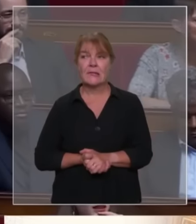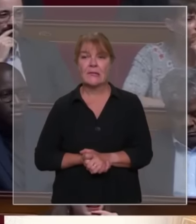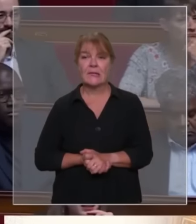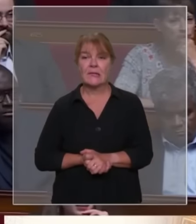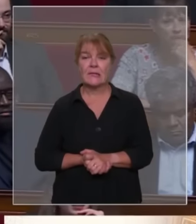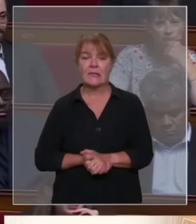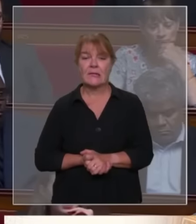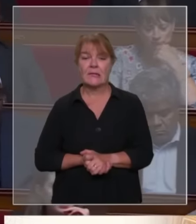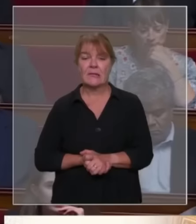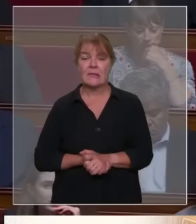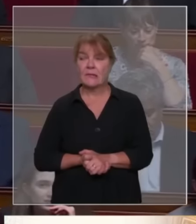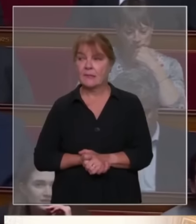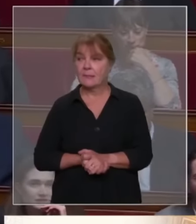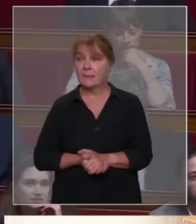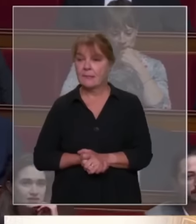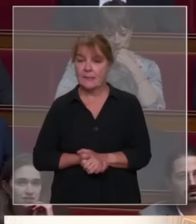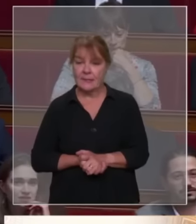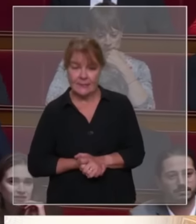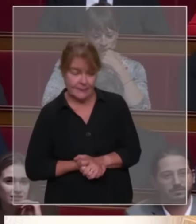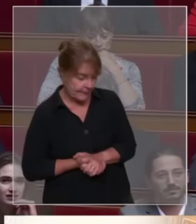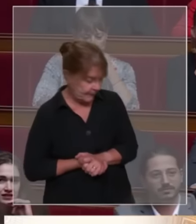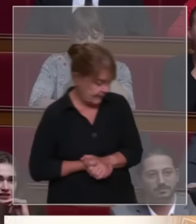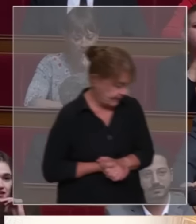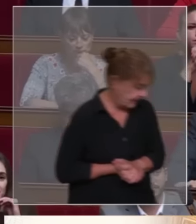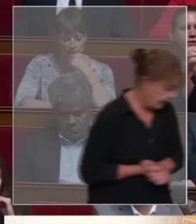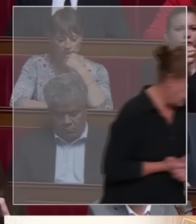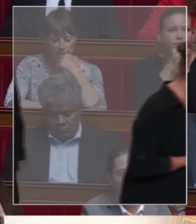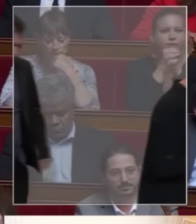Nous n'accepterons aucune discrimination.